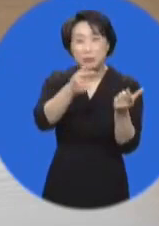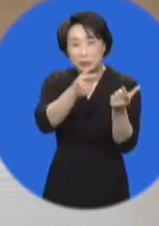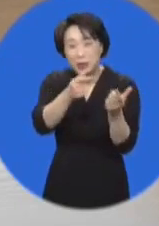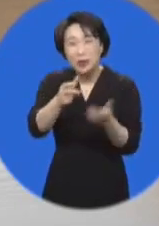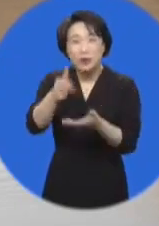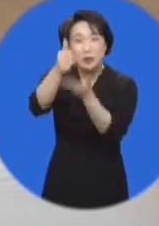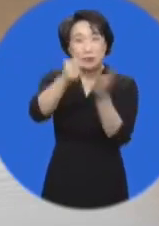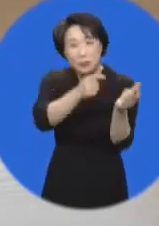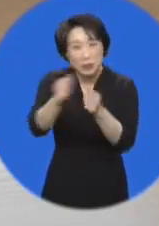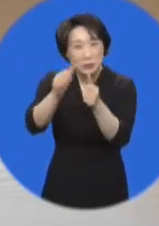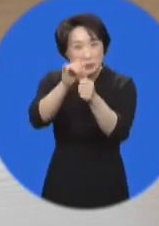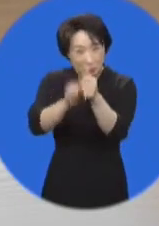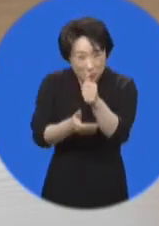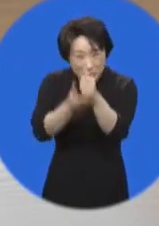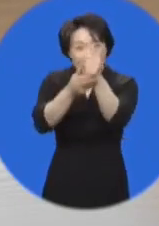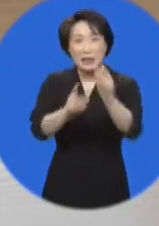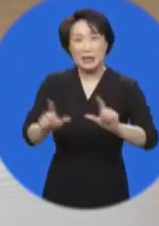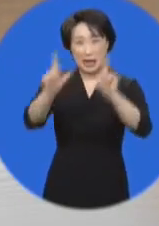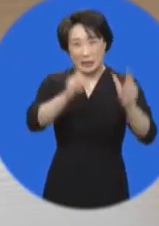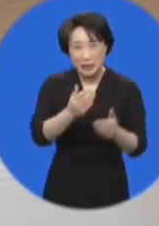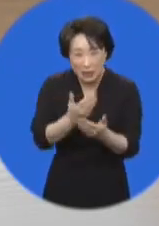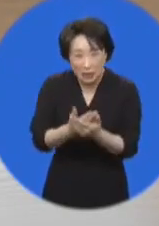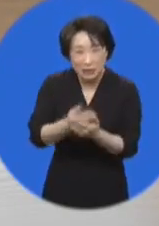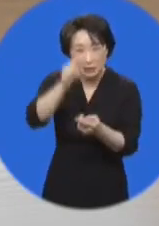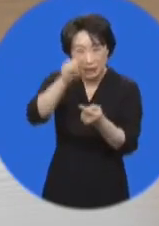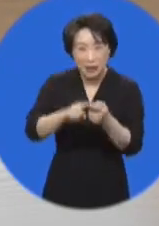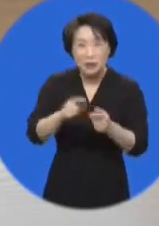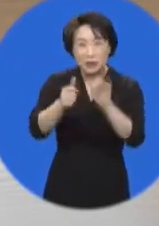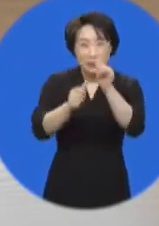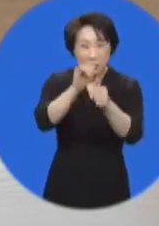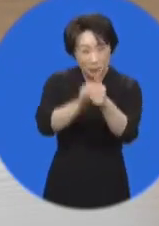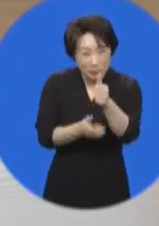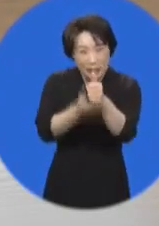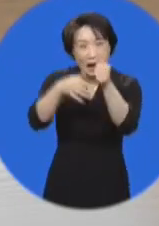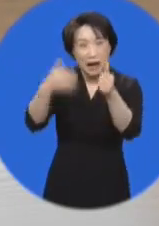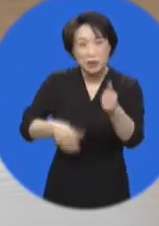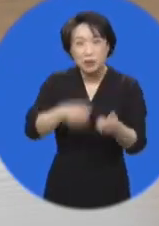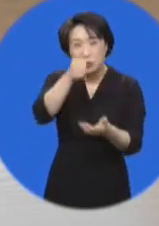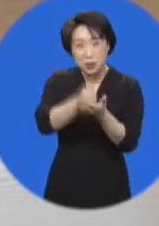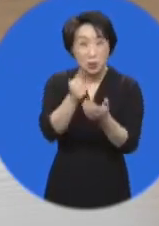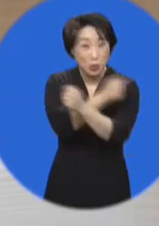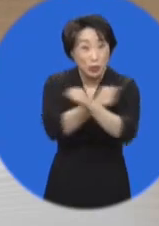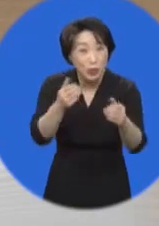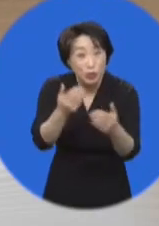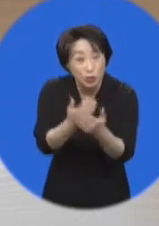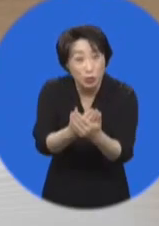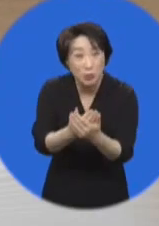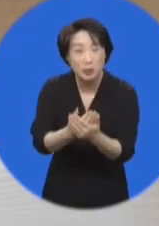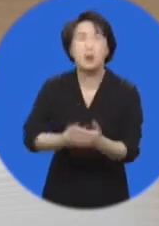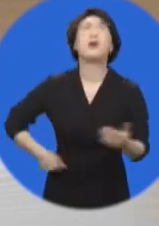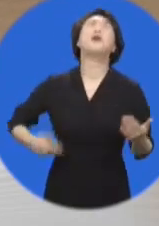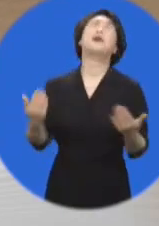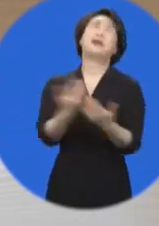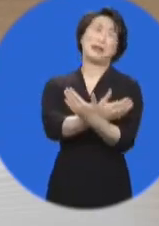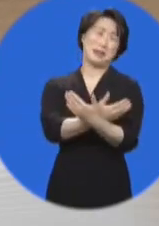주님처럼 섬기게 하옵소서. 그렇게 섬기지 못한 죄를 용서하소서.